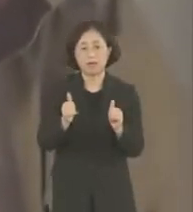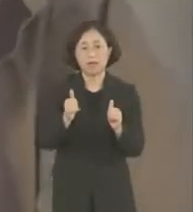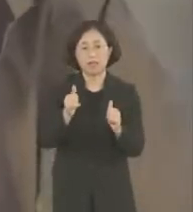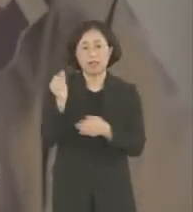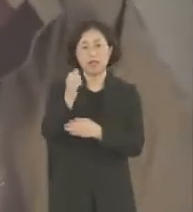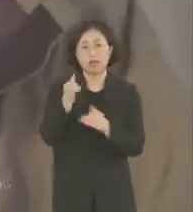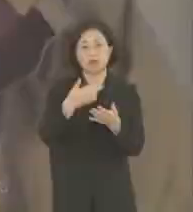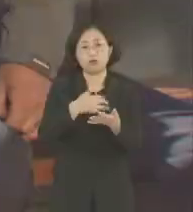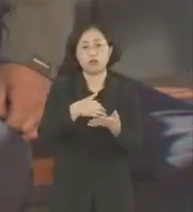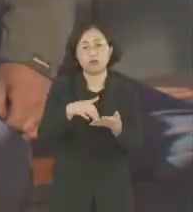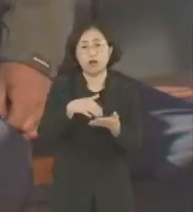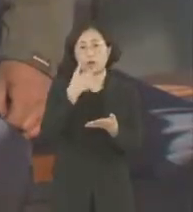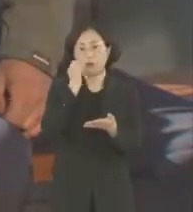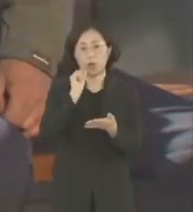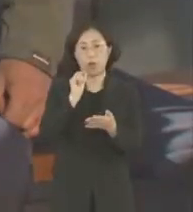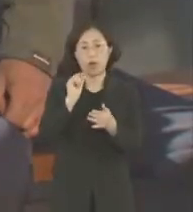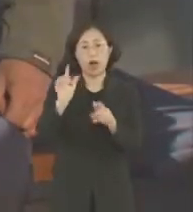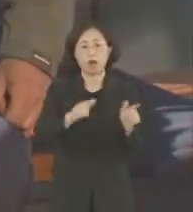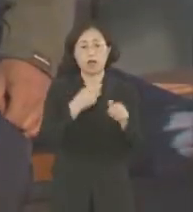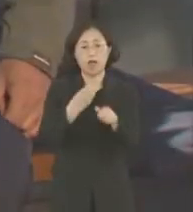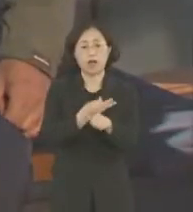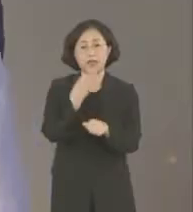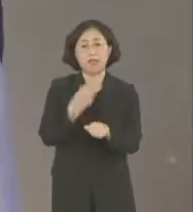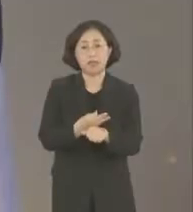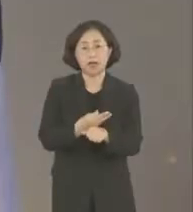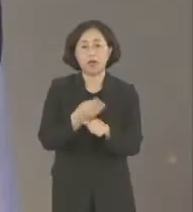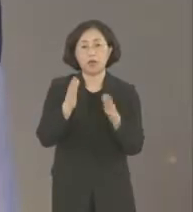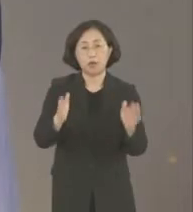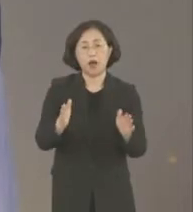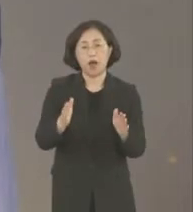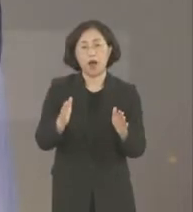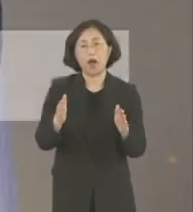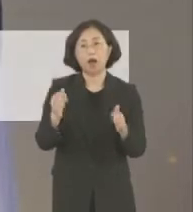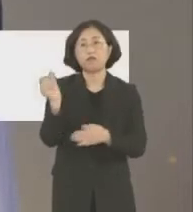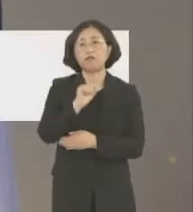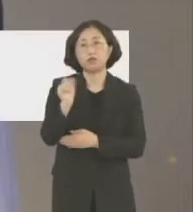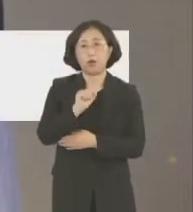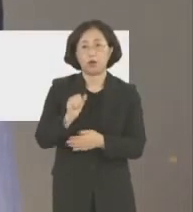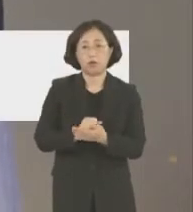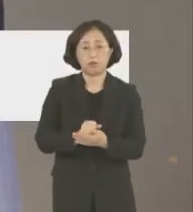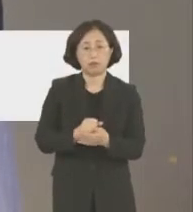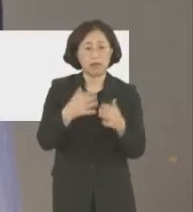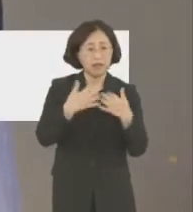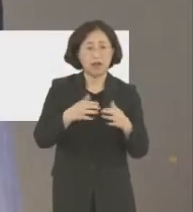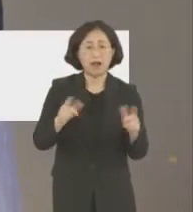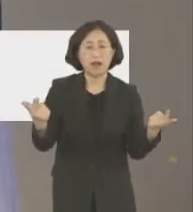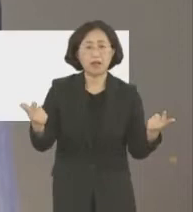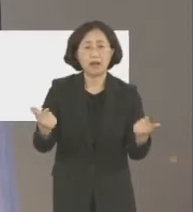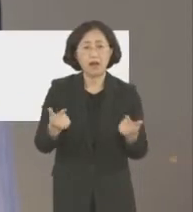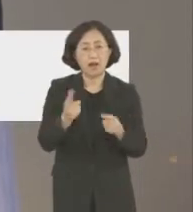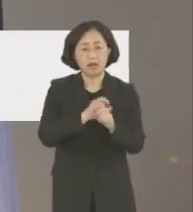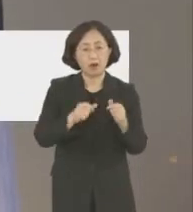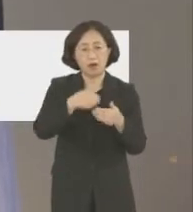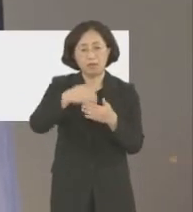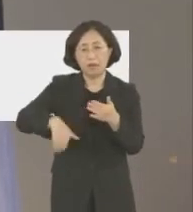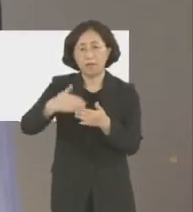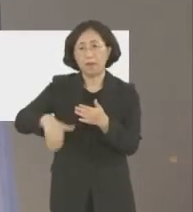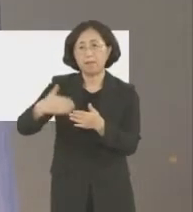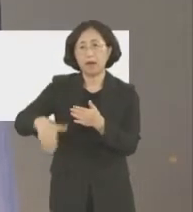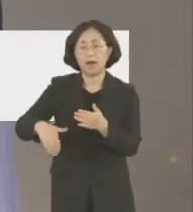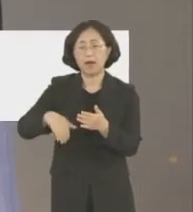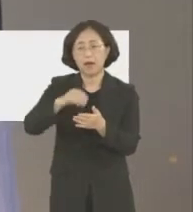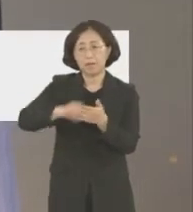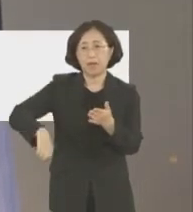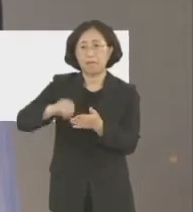하루 13시간씩 일하고 있습니다. 우리가 기계가 아닌 이상은 견딜 수가 없죠. 근데 여기서 조금 더 빠져나가면은 이제 상황은